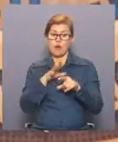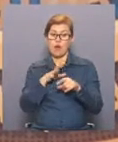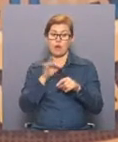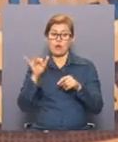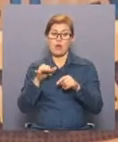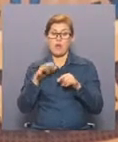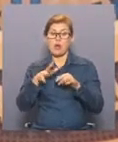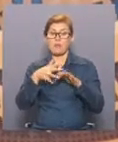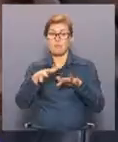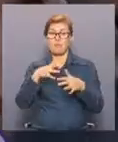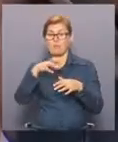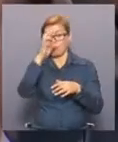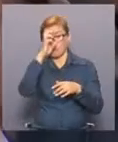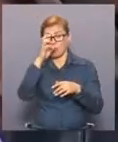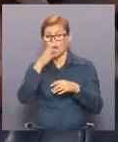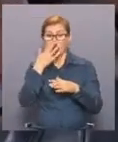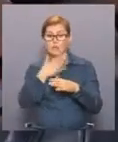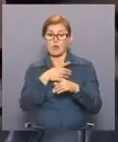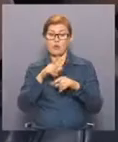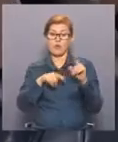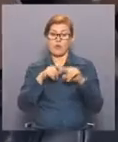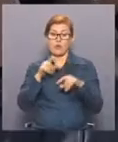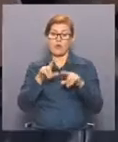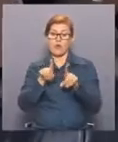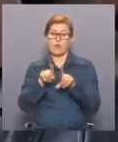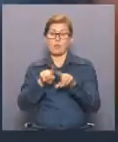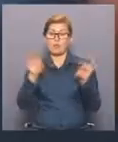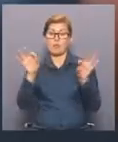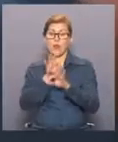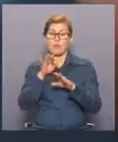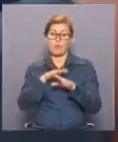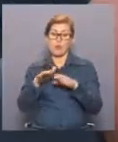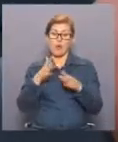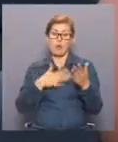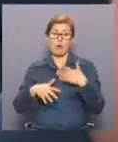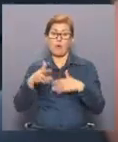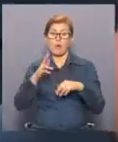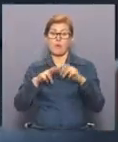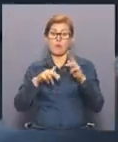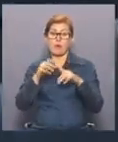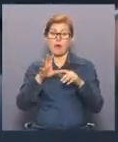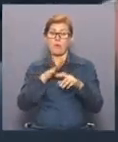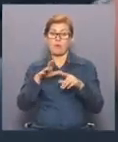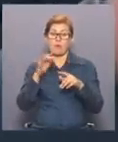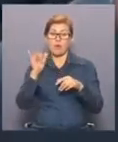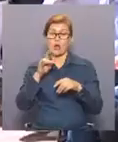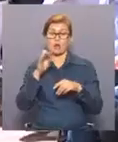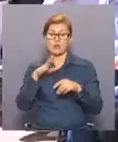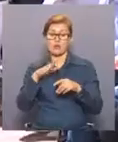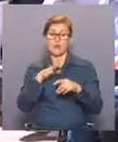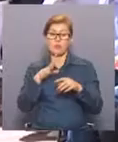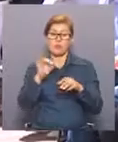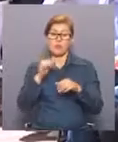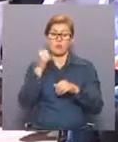түзей отырып, патриоттық әндермен жұрттың еңсесін көтерді. Көңілдеріне қуаныш ұялатты. Азаттықты жас ұрпаққа аманат